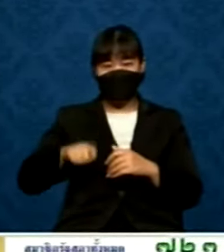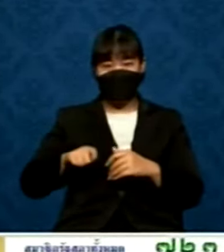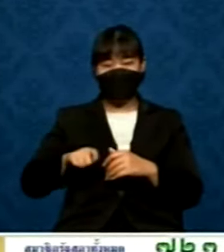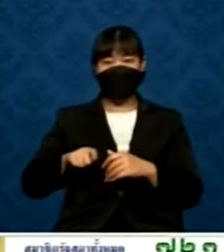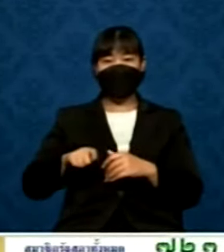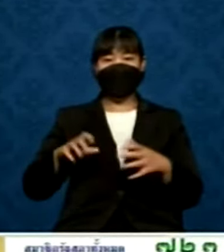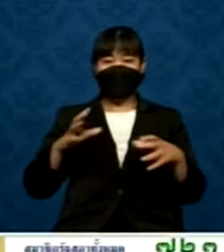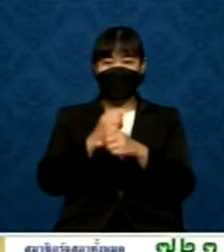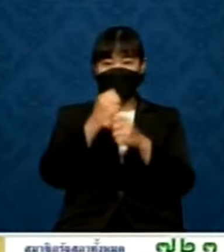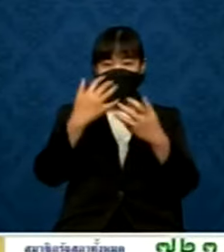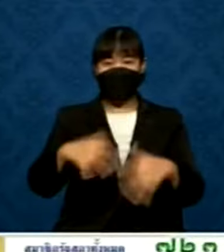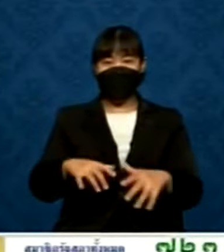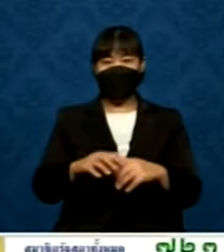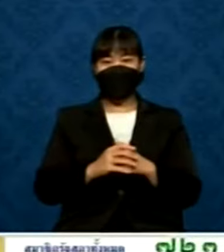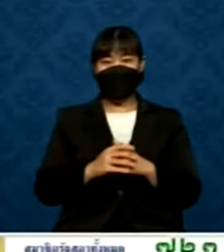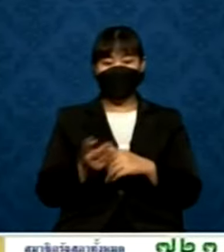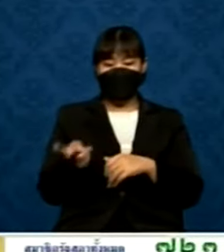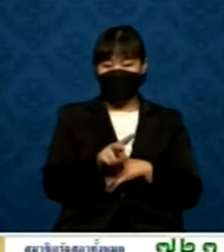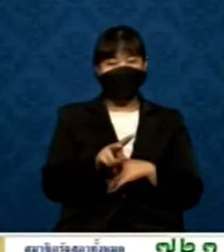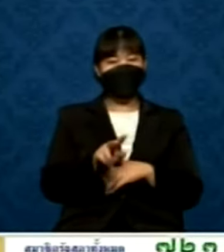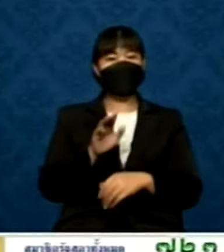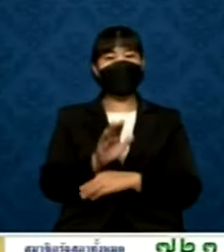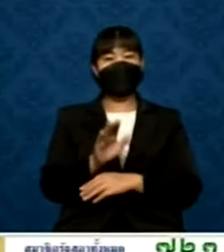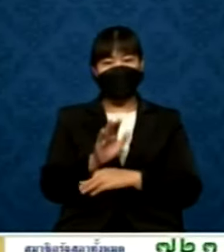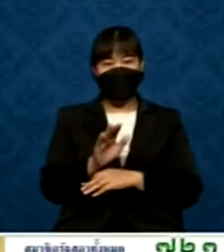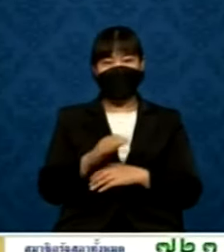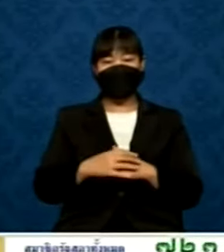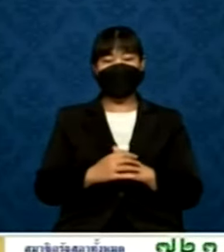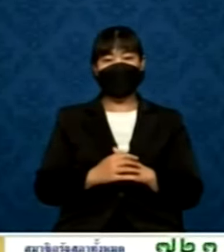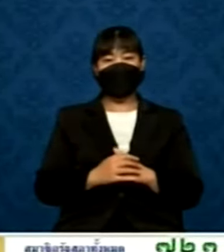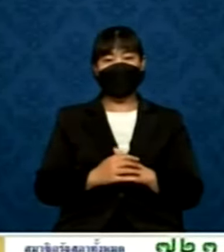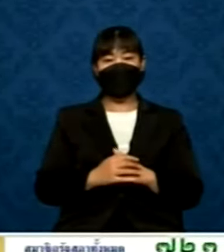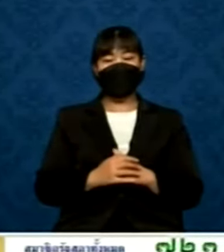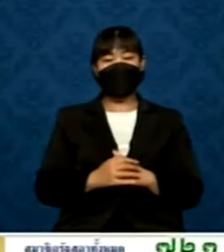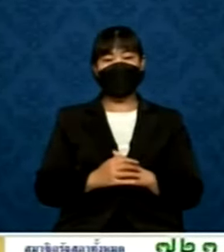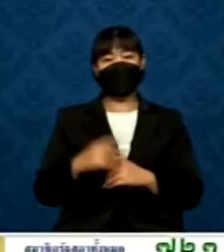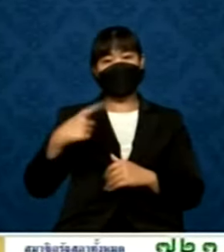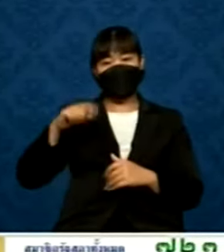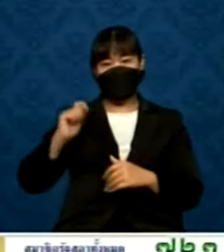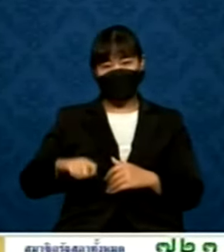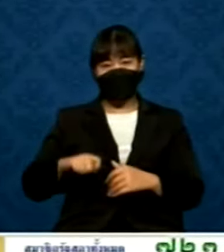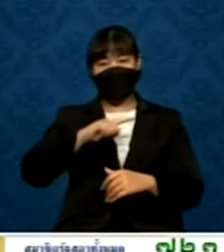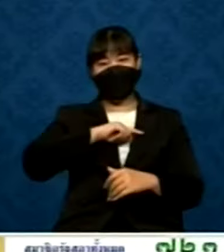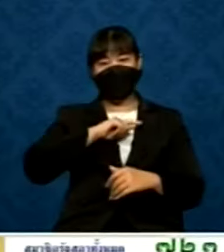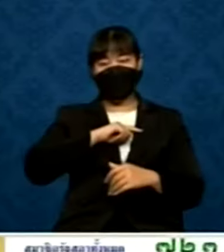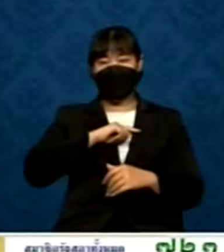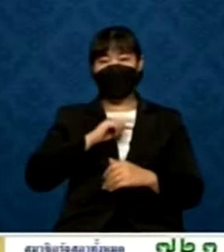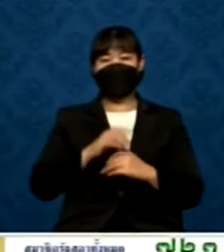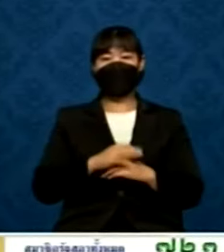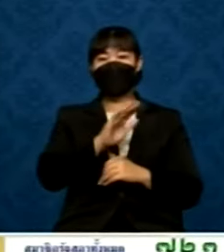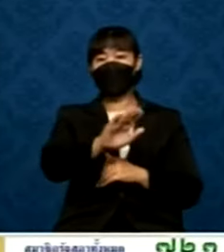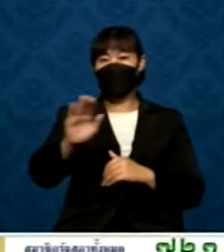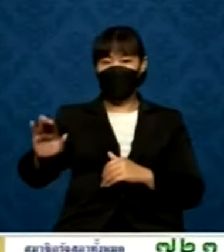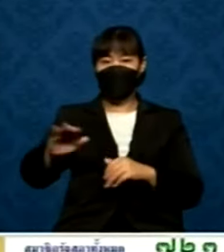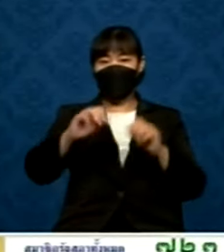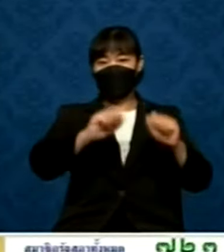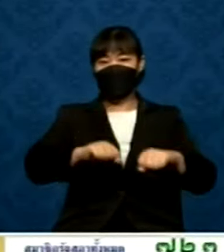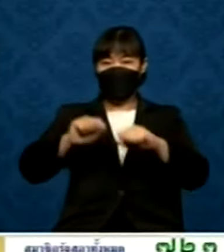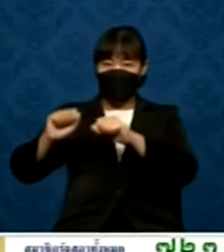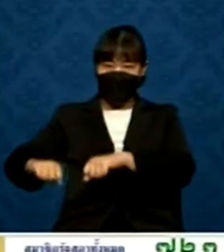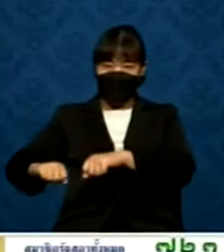หลักการแบ่งแยกอำนาจระหว่างนิติบัญญัติกับตุลาการก็ยังคงอยู่ไม่ได้เข้าไปแทรกแซงเรื่องการตัดสินของศาลแต่อย่างใดนะ